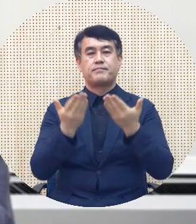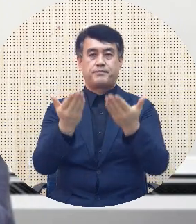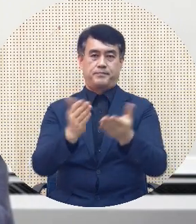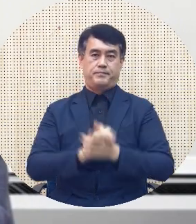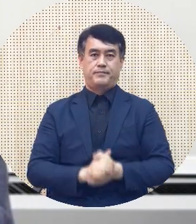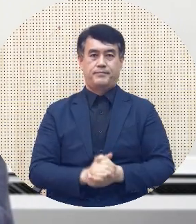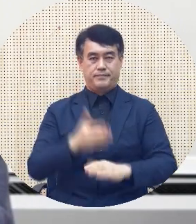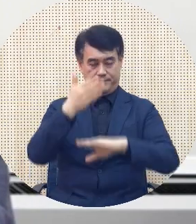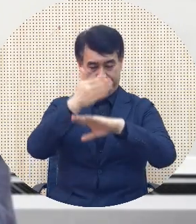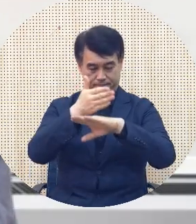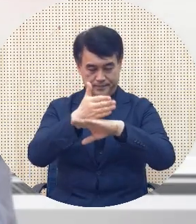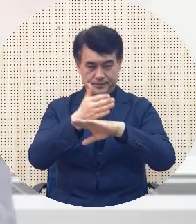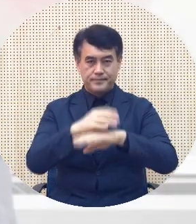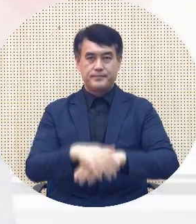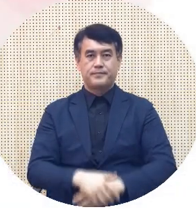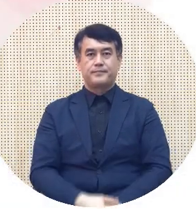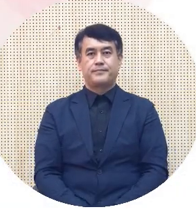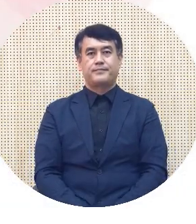드립니다. 감사합니다.